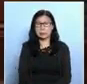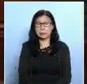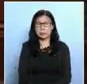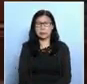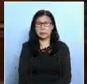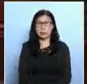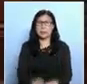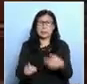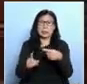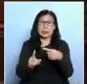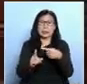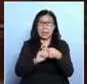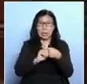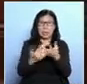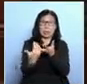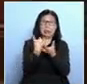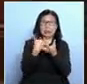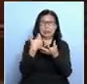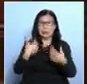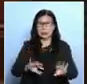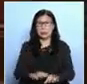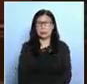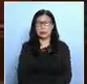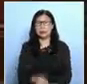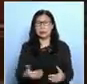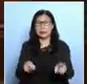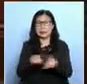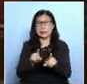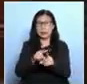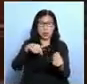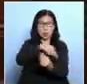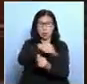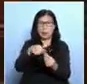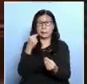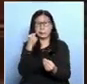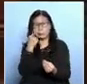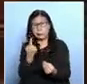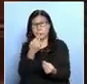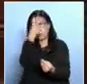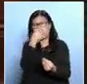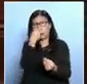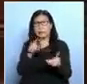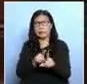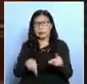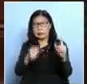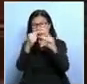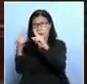一個咁嘅挑戰同埋一個咁嘅嚴峻環境裏面，可以令我哋呢更加